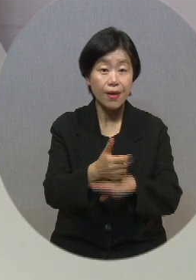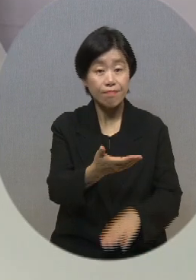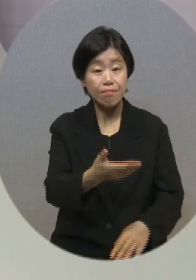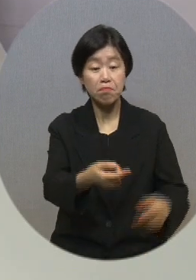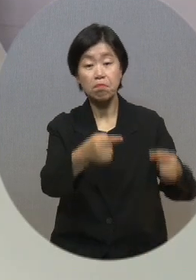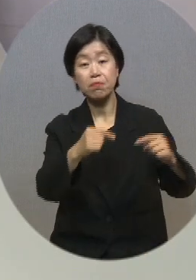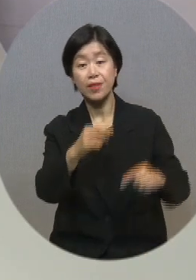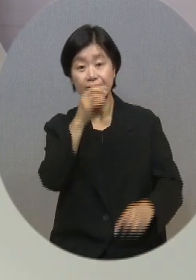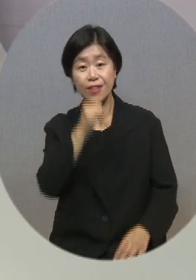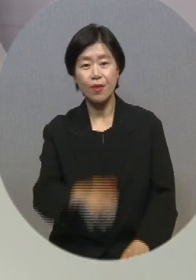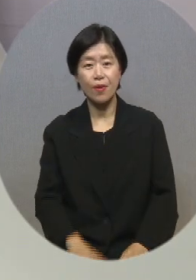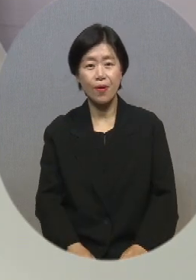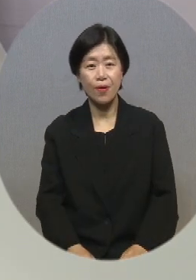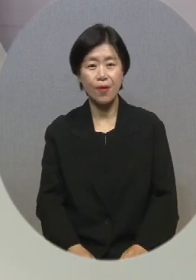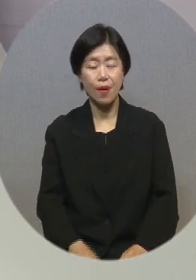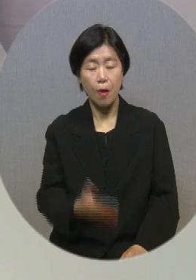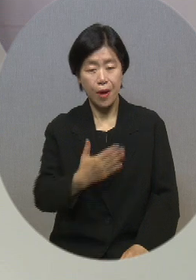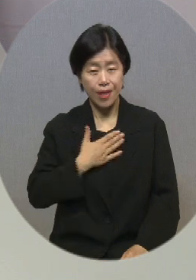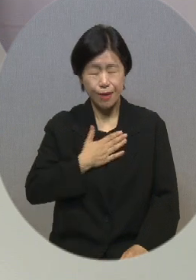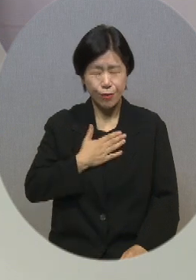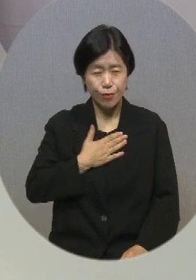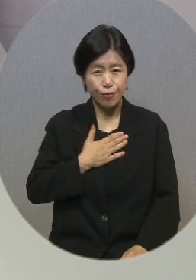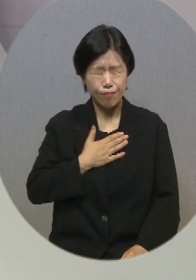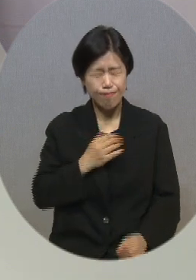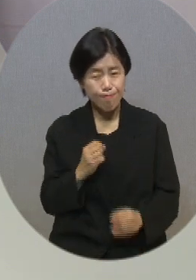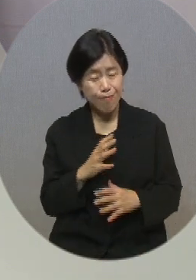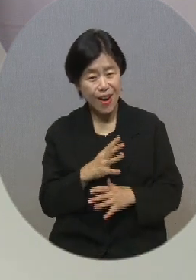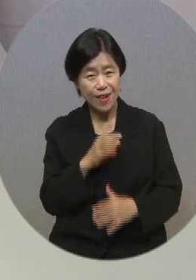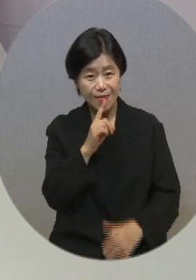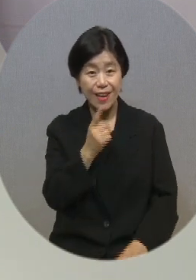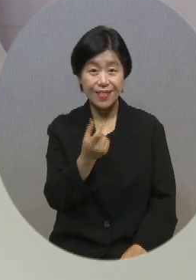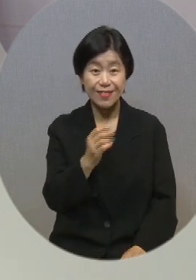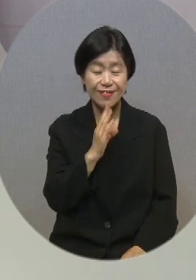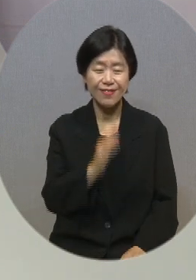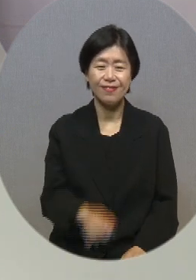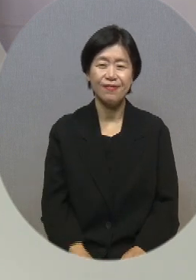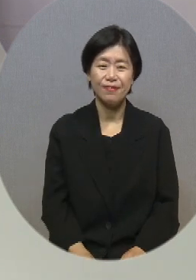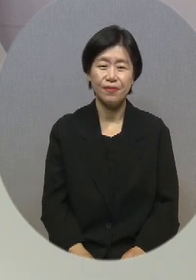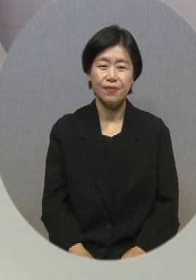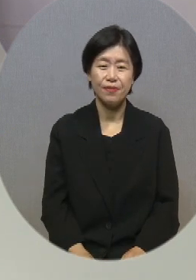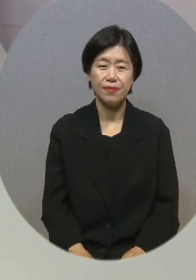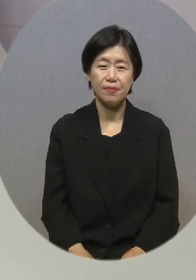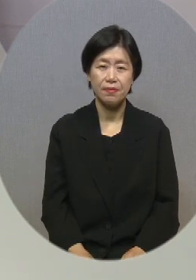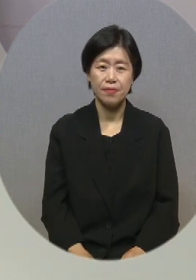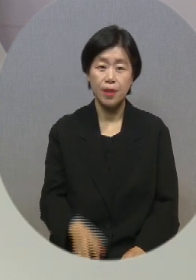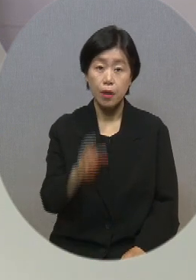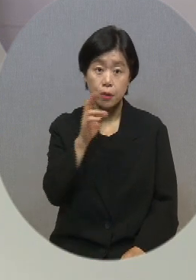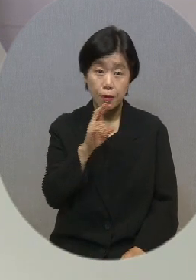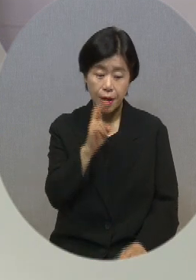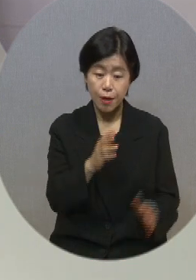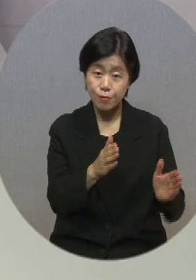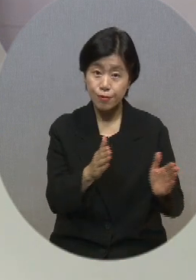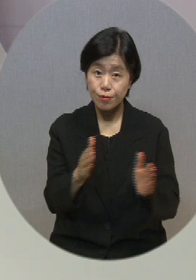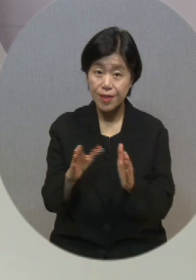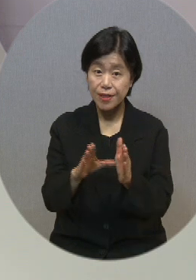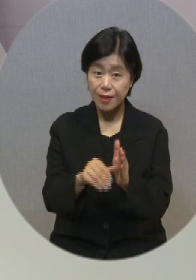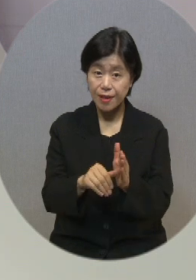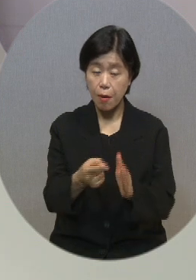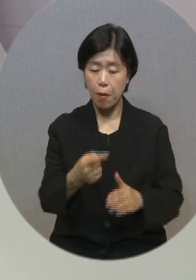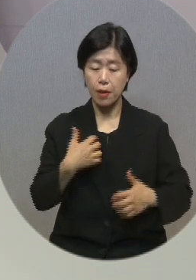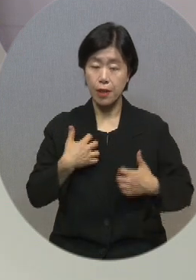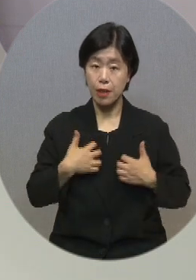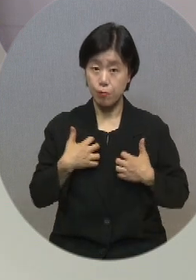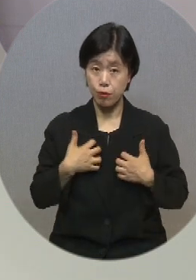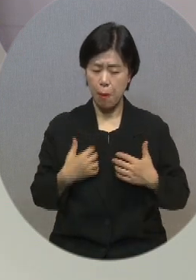소감으로 어메이징하다고 하셨어요. 네. 네. 준비 기간 동안 일어나는 변화로는 기쁨과 자신감이